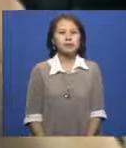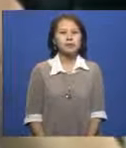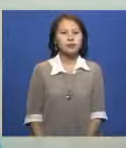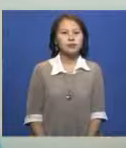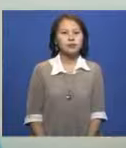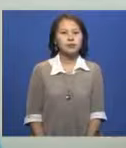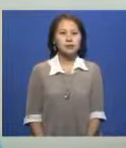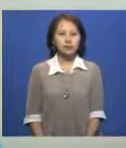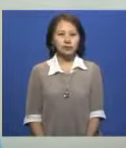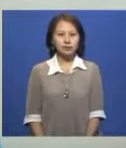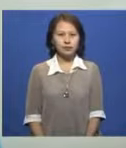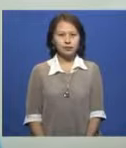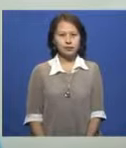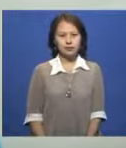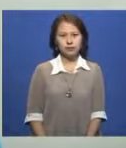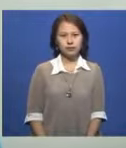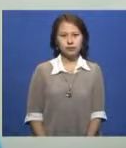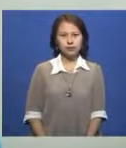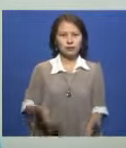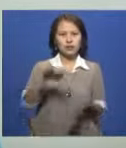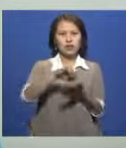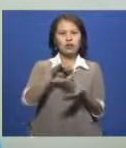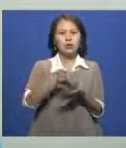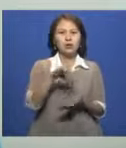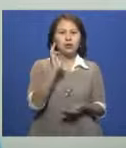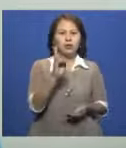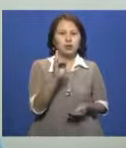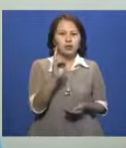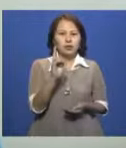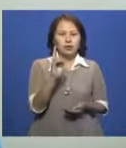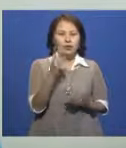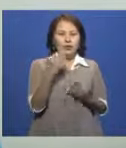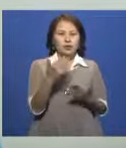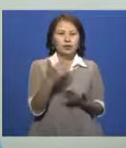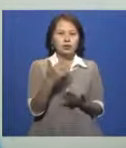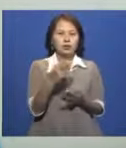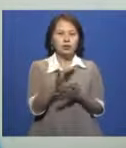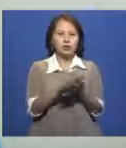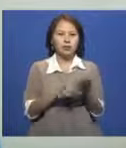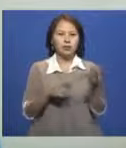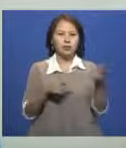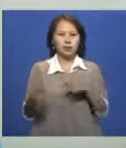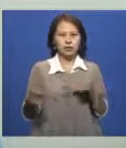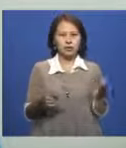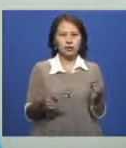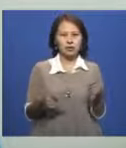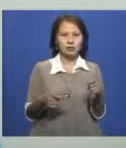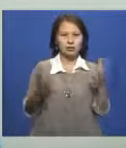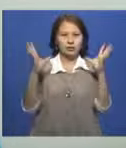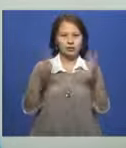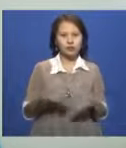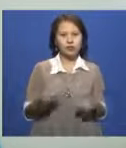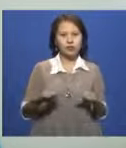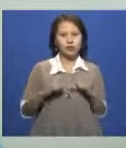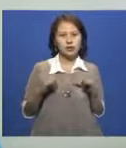Кандидаттар қазір үгіт жұмысына пәрменді қатысып жүргізіп жатыр. Ол үшін барлық жағдайлар